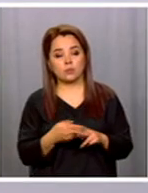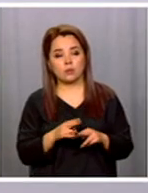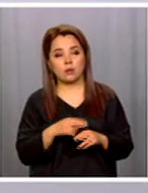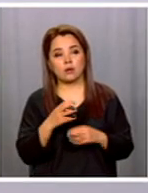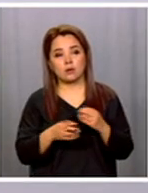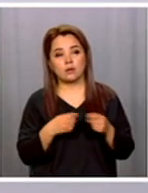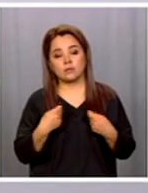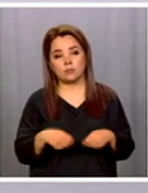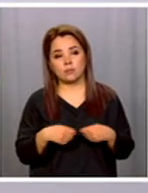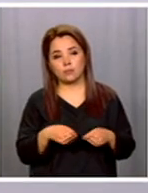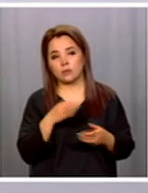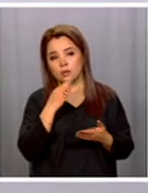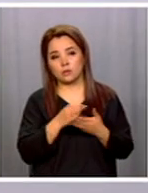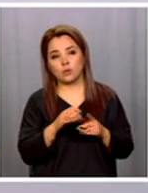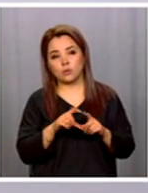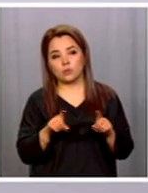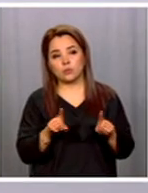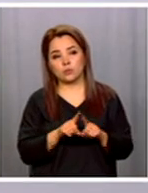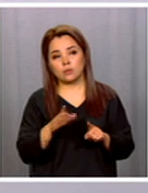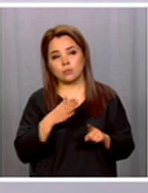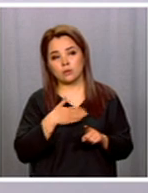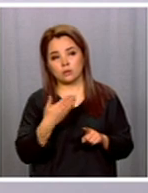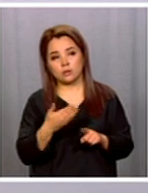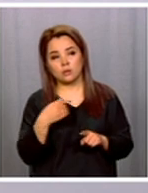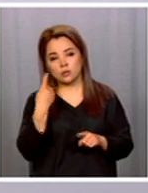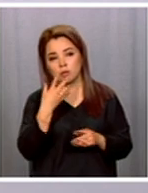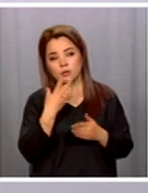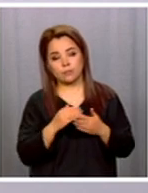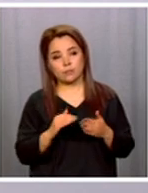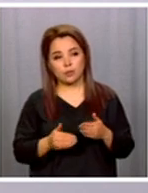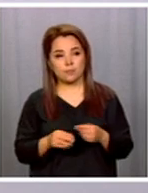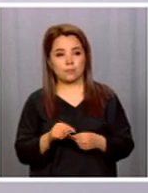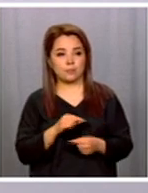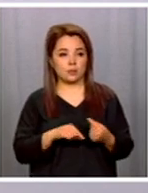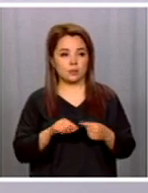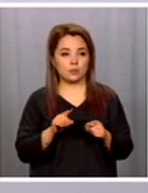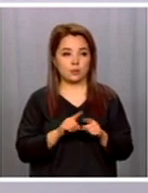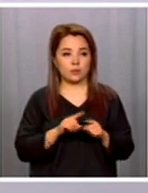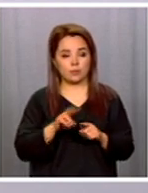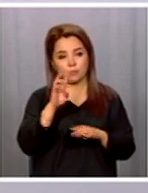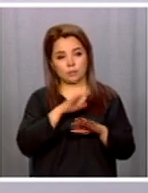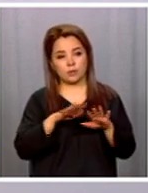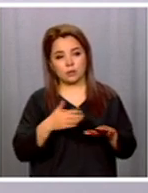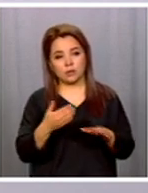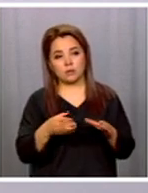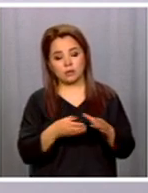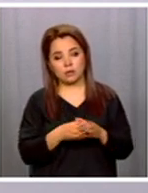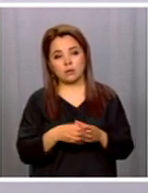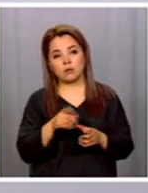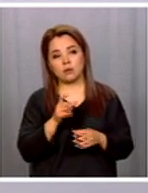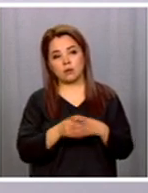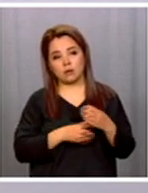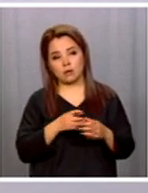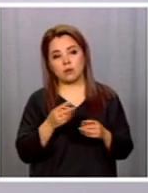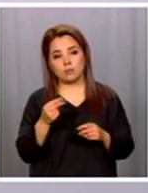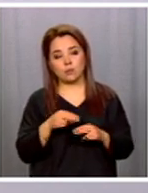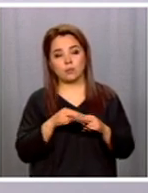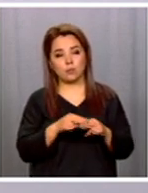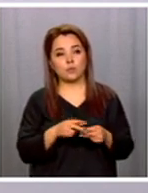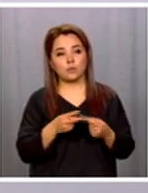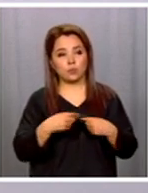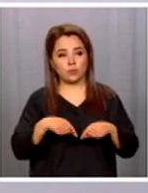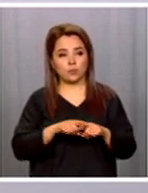нарығының негізгі субъектілері ретінде біз жекеменшік бизнес, сонымен қатар мемлекеттік және халықаралық қаржы ұйымдарын